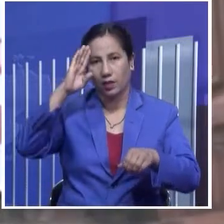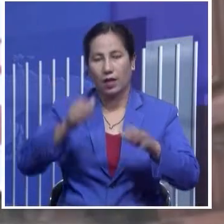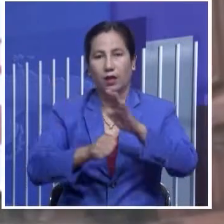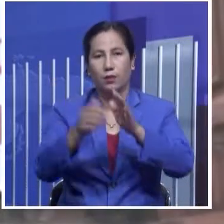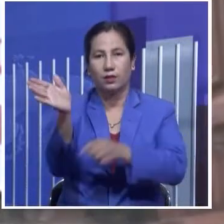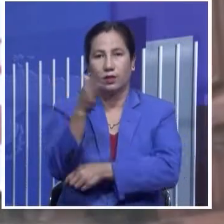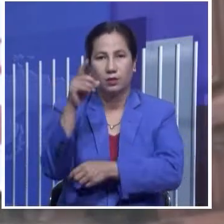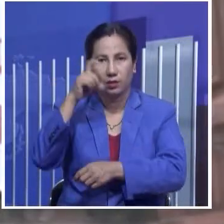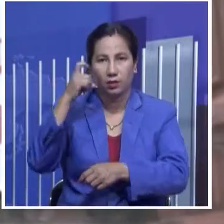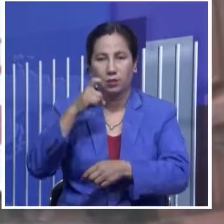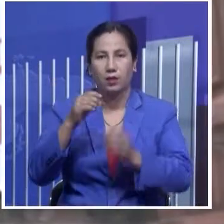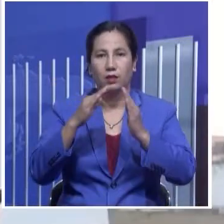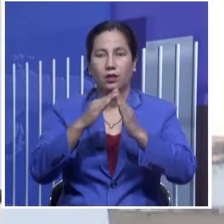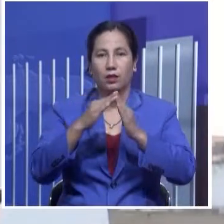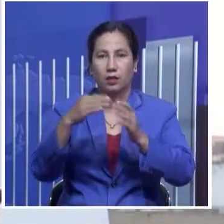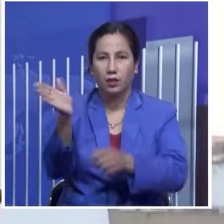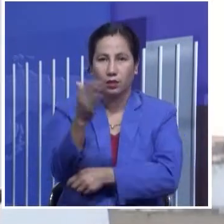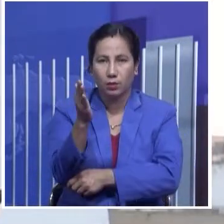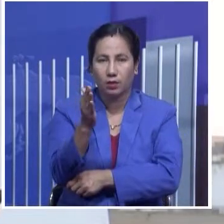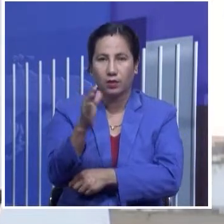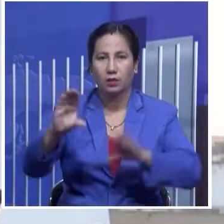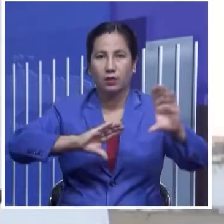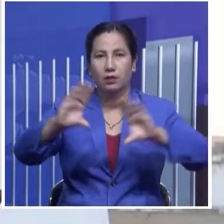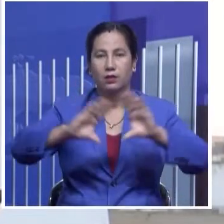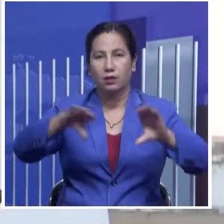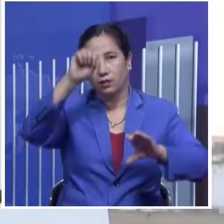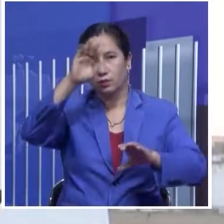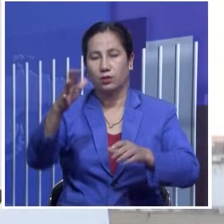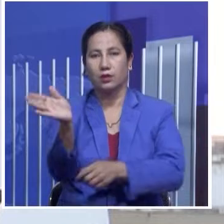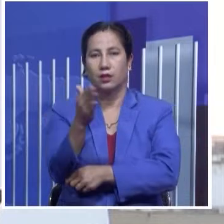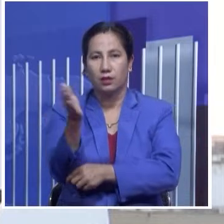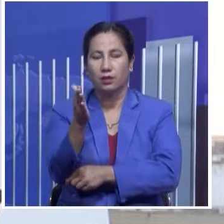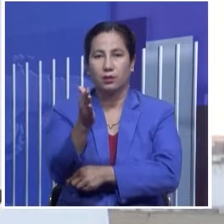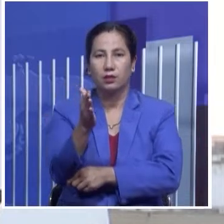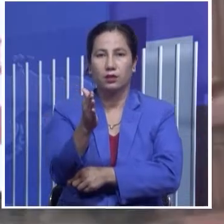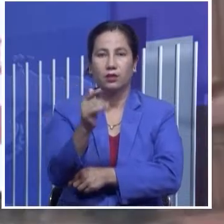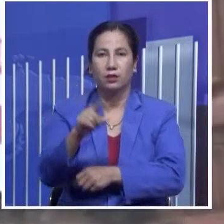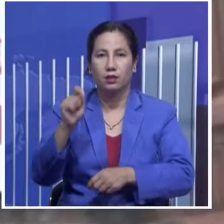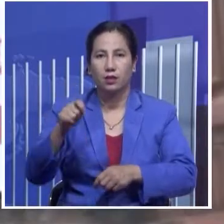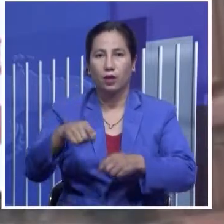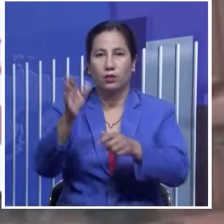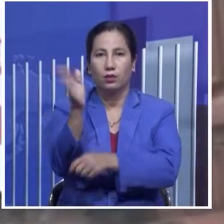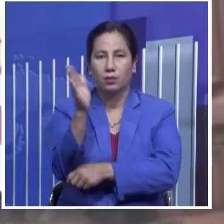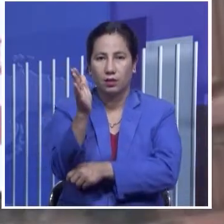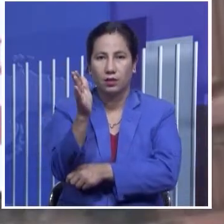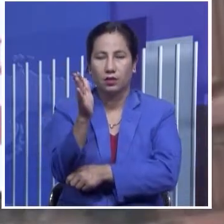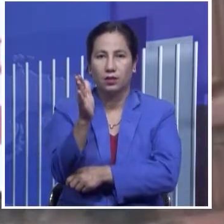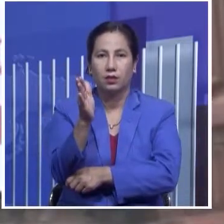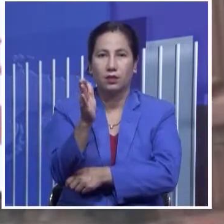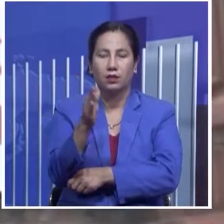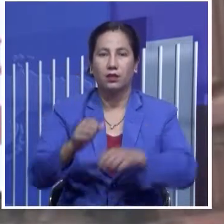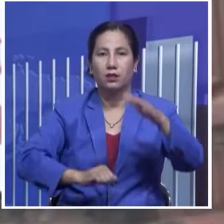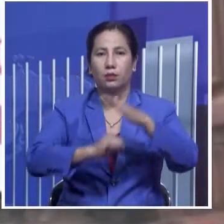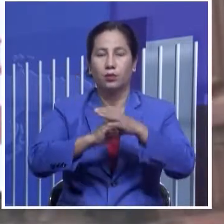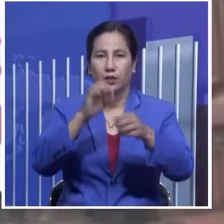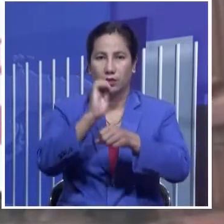प्रधानमन्त्री देउबा, गृहमन्त्री बालकृष्ण खाँड, सञ्चार तथा सूचना प्रविधि मन्त्री ज्ञानेन्द्र बहादुर कार्की, कानुन मन्त्री गोविन्द प्रसाद शर्मा कोइराला, मुख्य